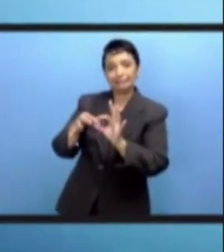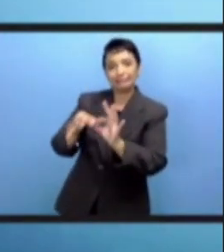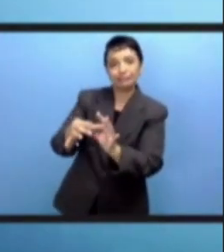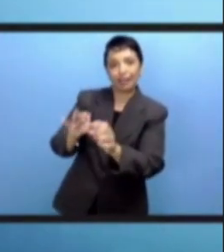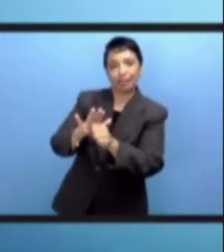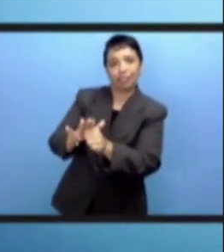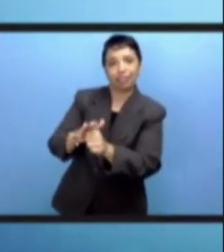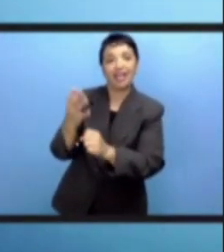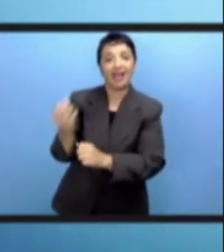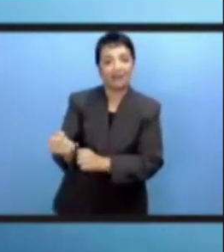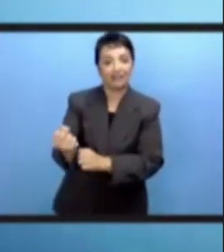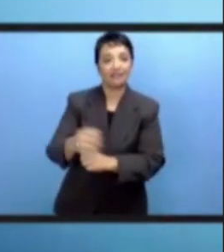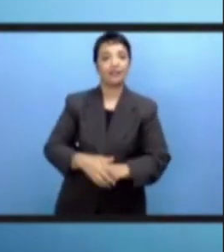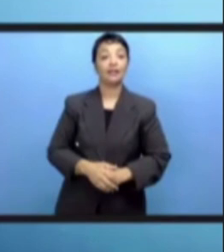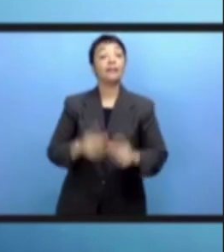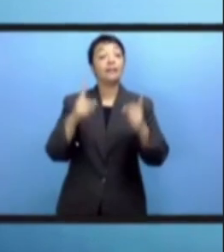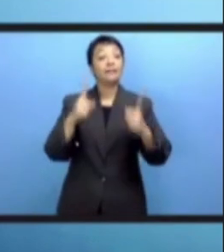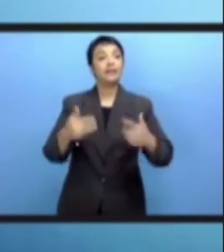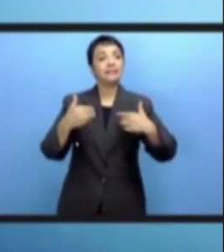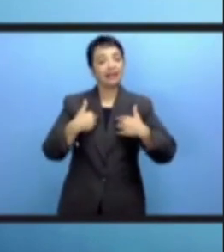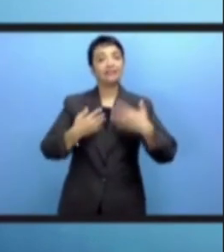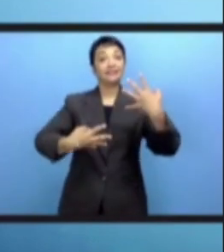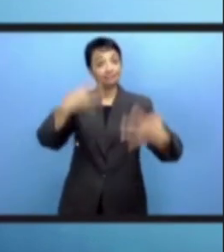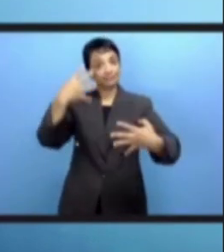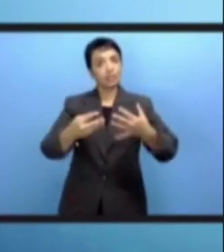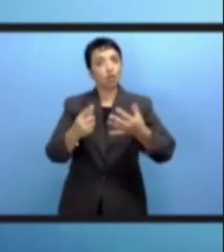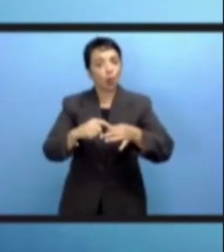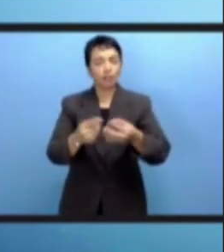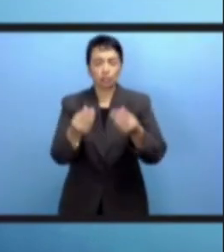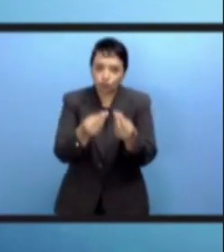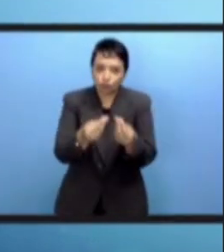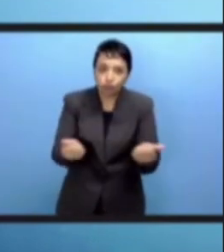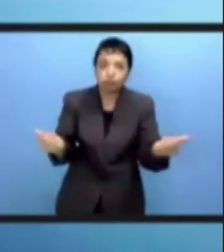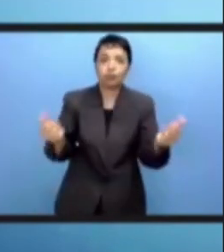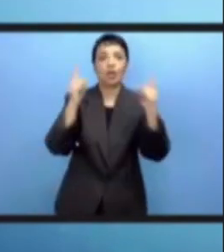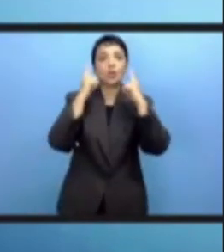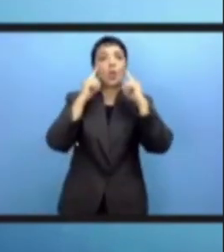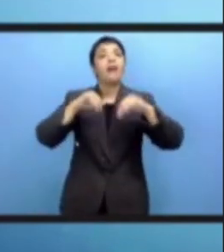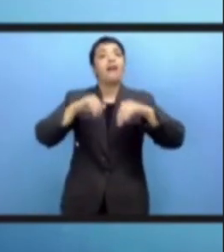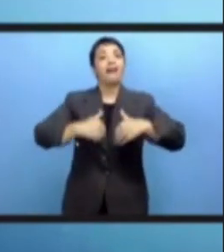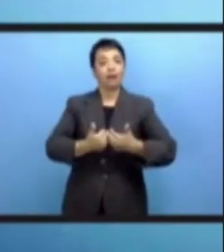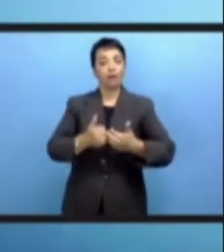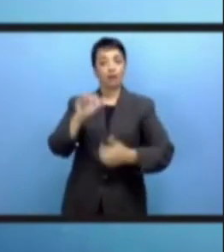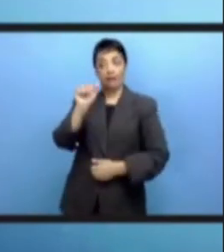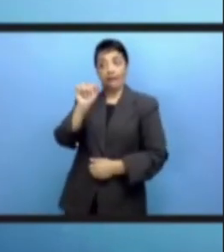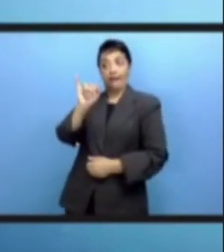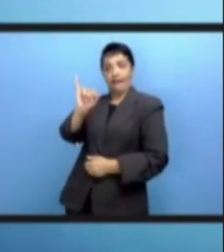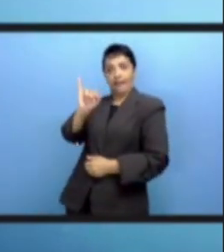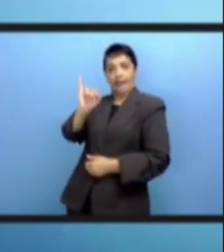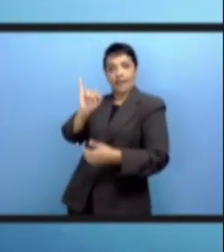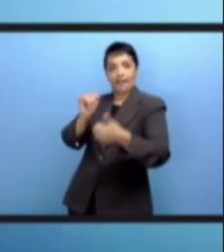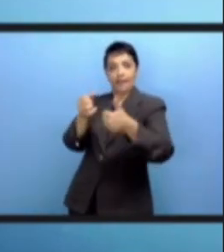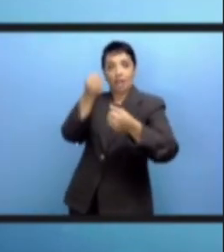Нам необходимы такие стратегии в области данных, которые позволят укрепить существующие системы,